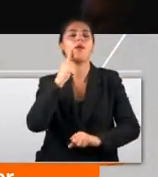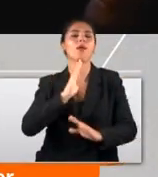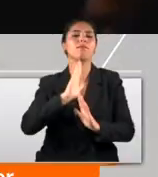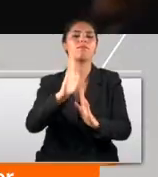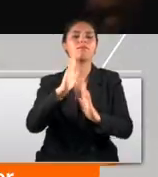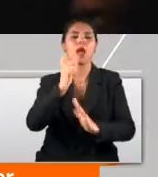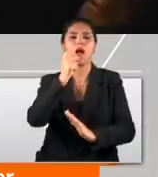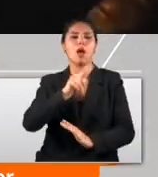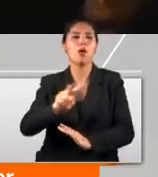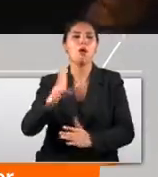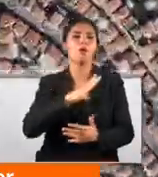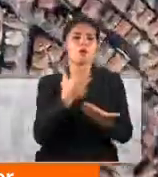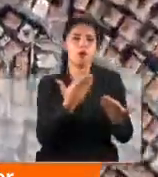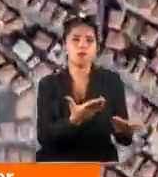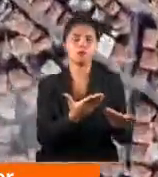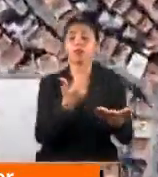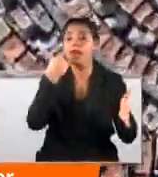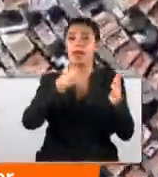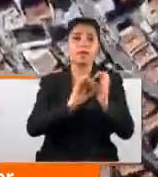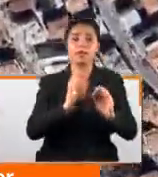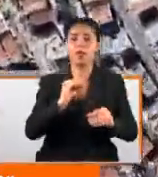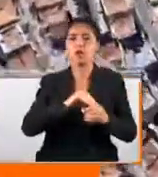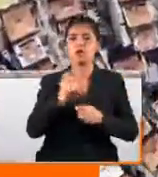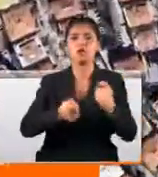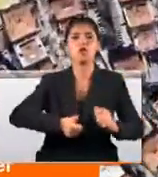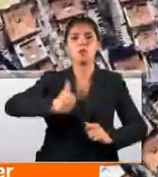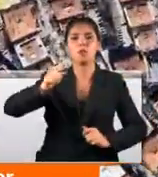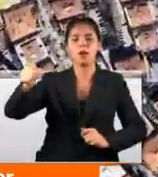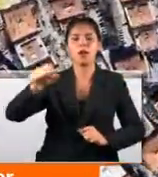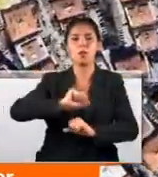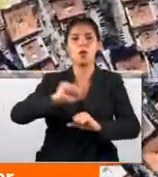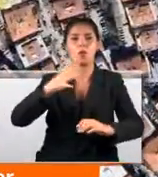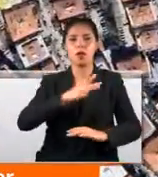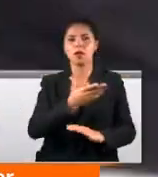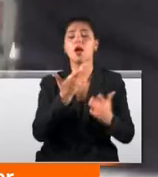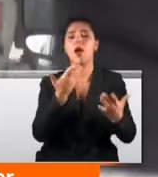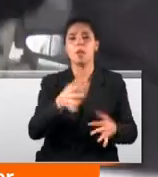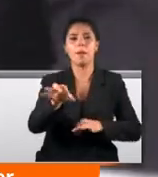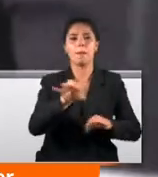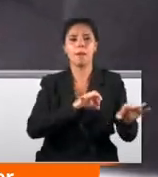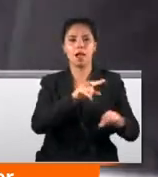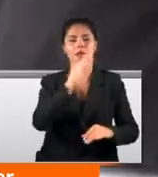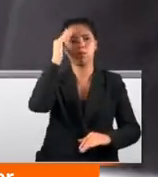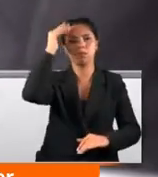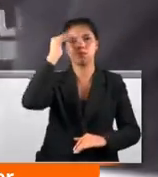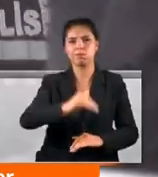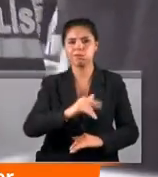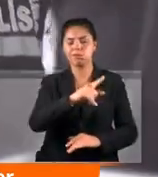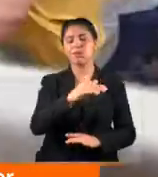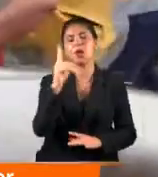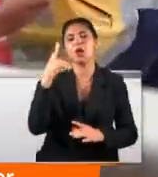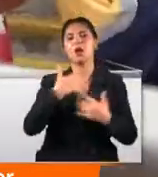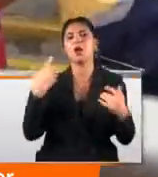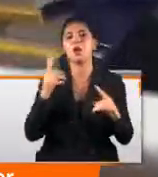güzergahından Ankara'ya doğru yola çıktılar. Amaçları İçişleri Bakanlığı'nı kana bulamaktı. Ama planları anında karşılık veren